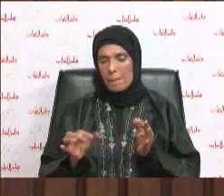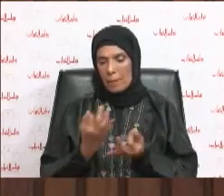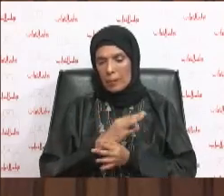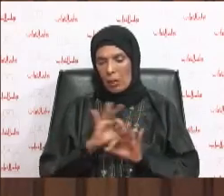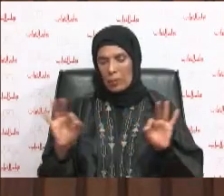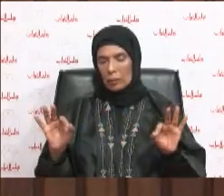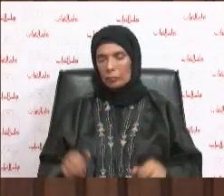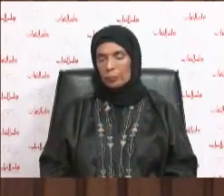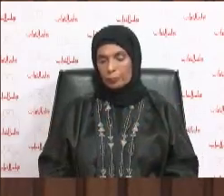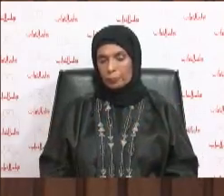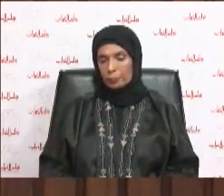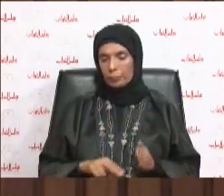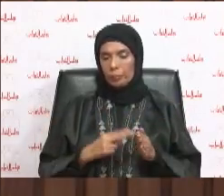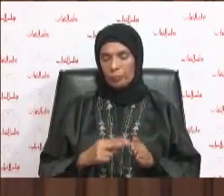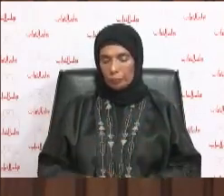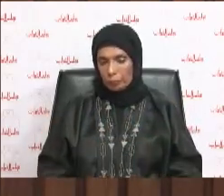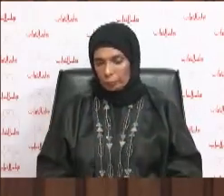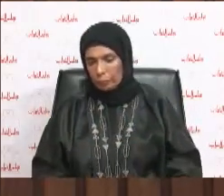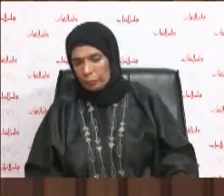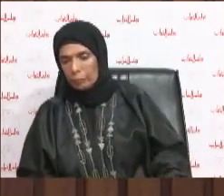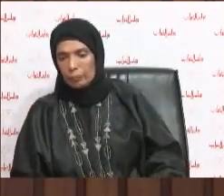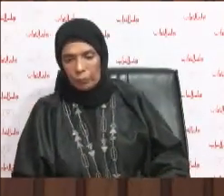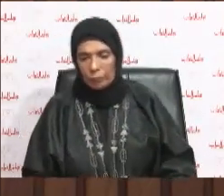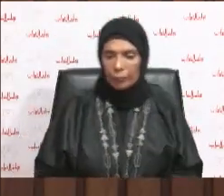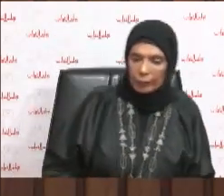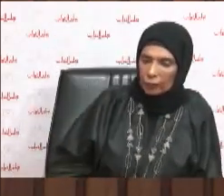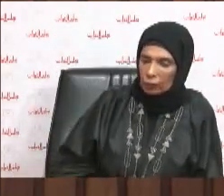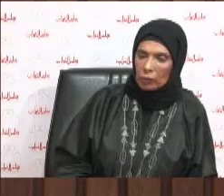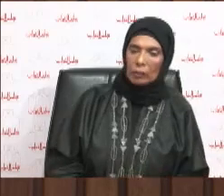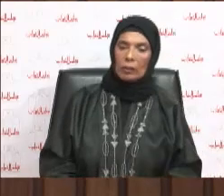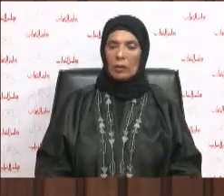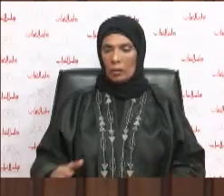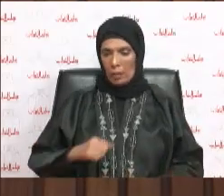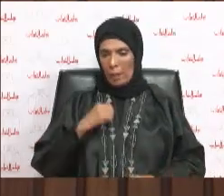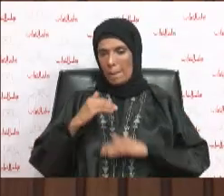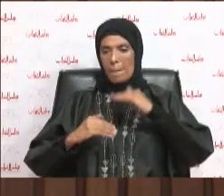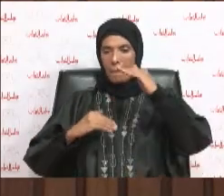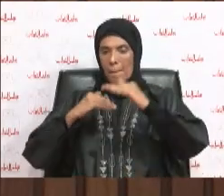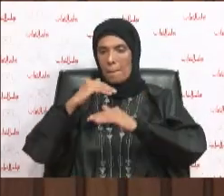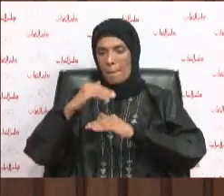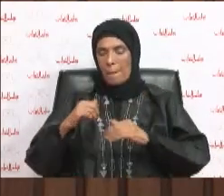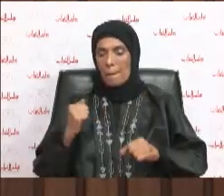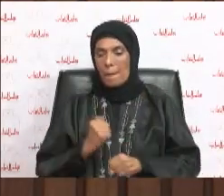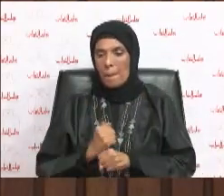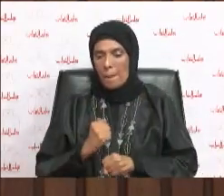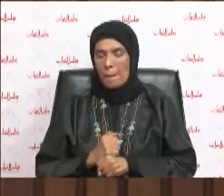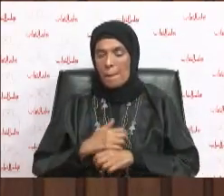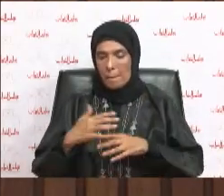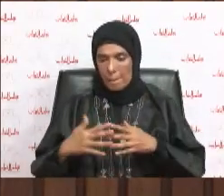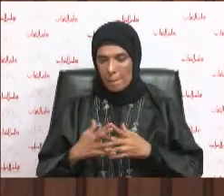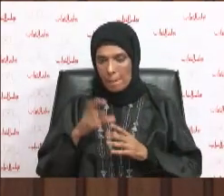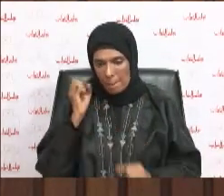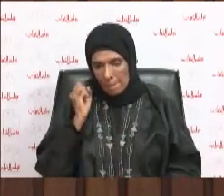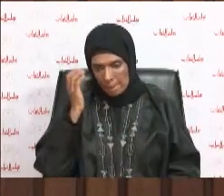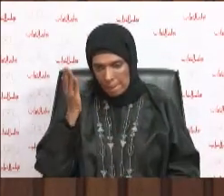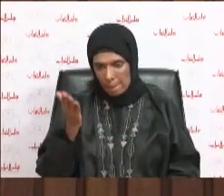نواحي. بداية نقول أن هذا التقرير هو فرصة للتطوير، فرصة للعمل المشترك. ما ورد فيه من مقترحات